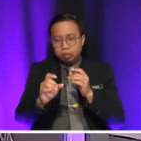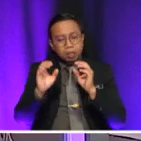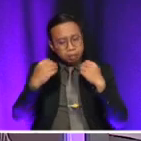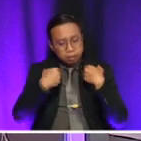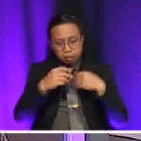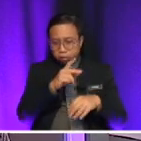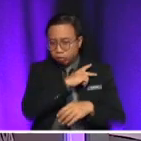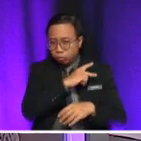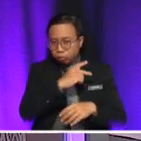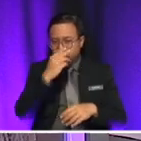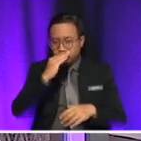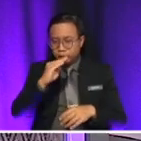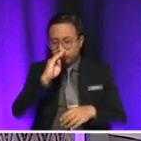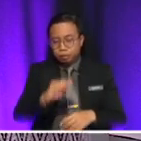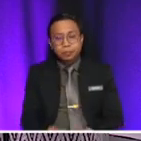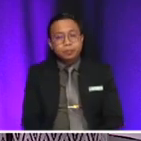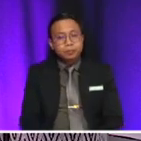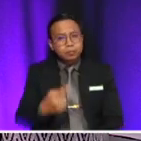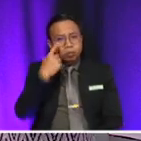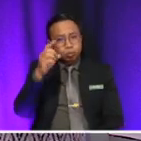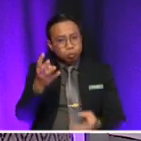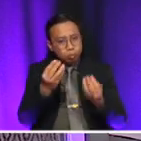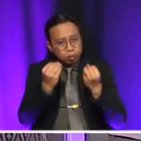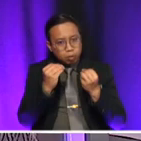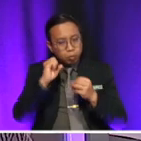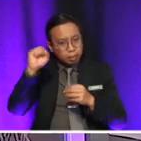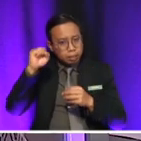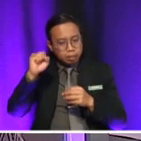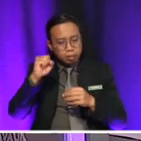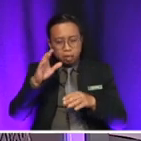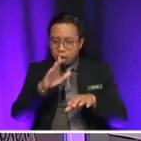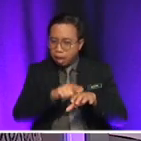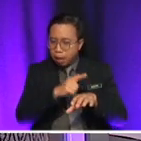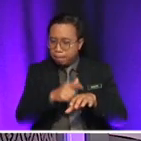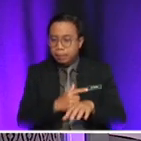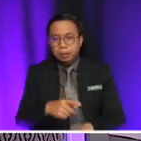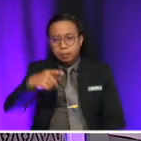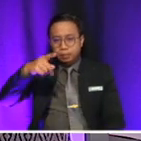tapi untuk menuntut kemerdekaan di Sabah dan serawa dia agak lewat sebab